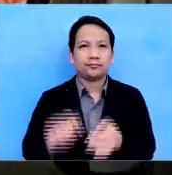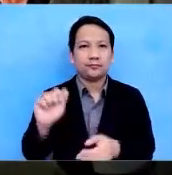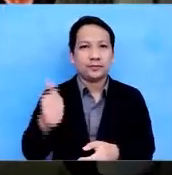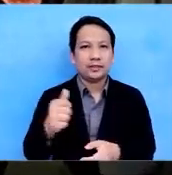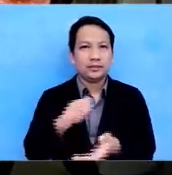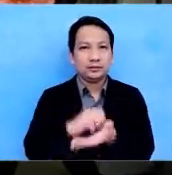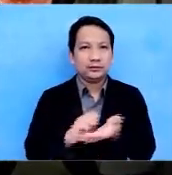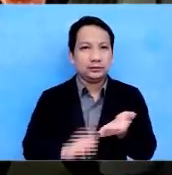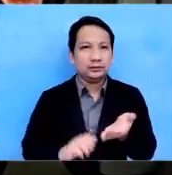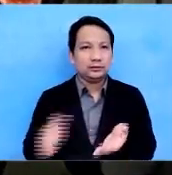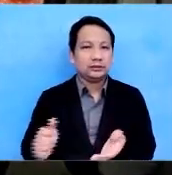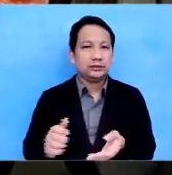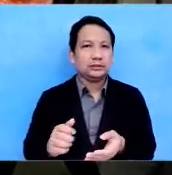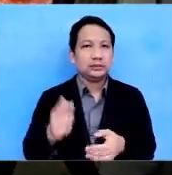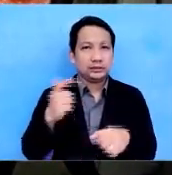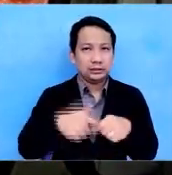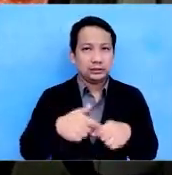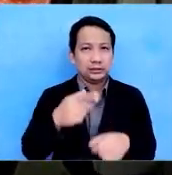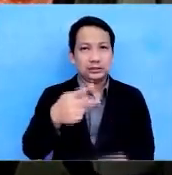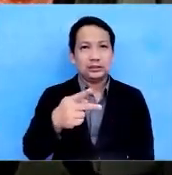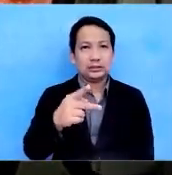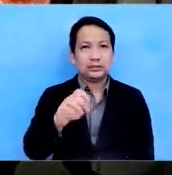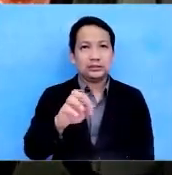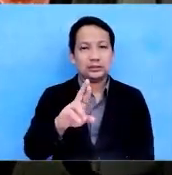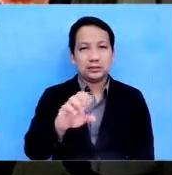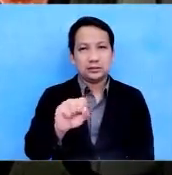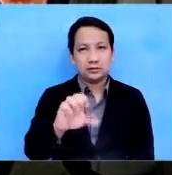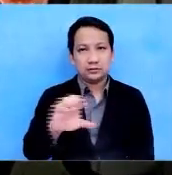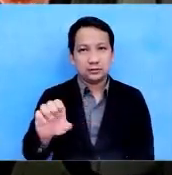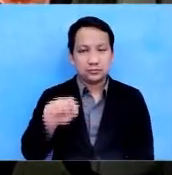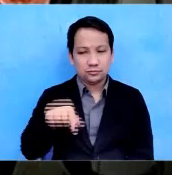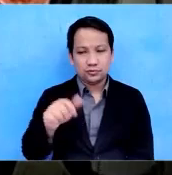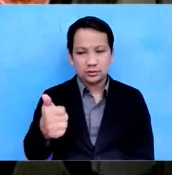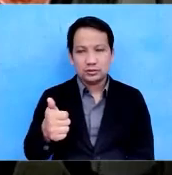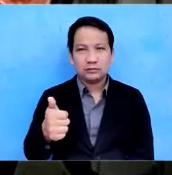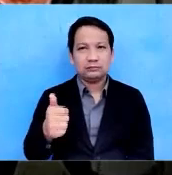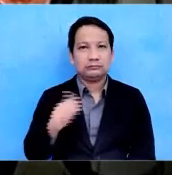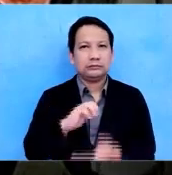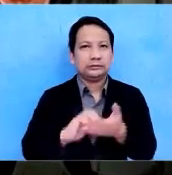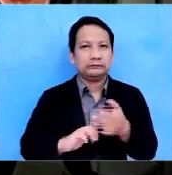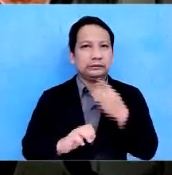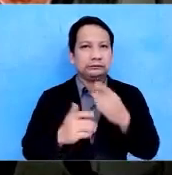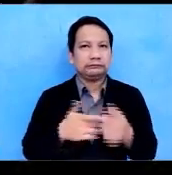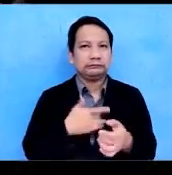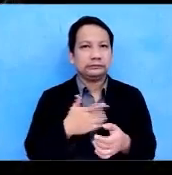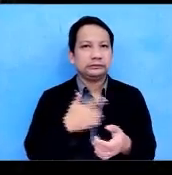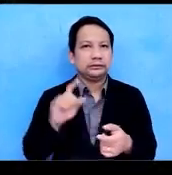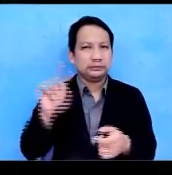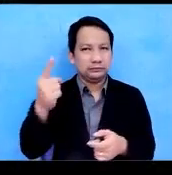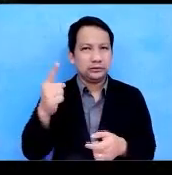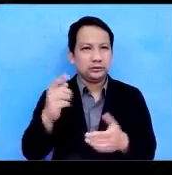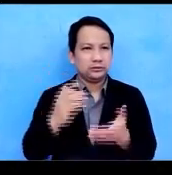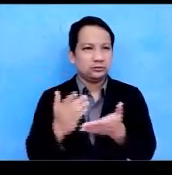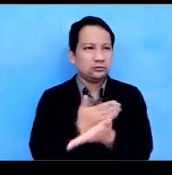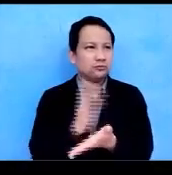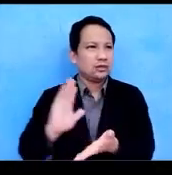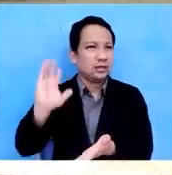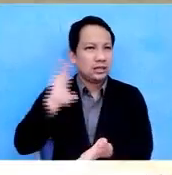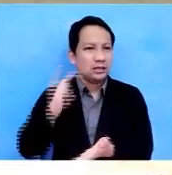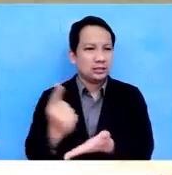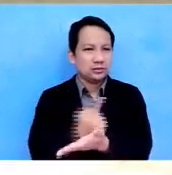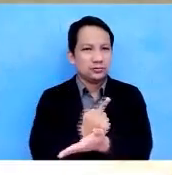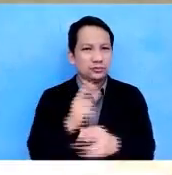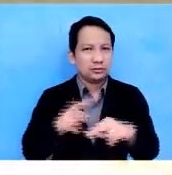ang itinapya sa per litro ng kerosene. Kahit nabawasan, hindi pa rin ito nababawi ang higit pisong price hike noong nakaraang